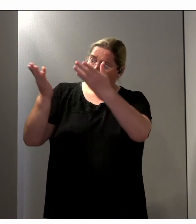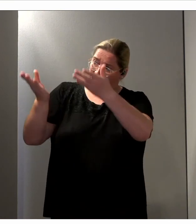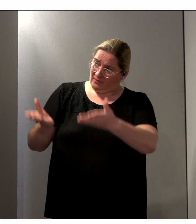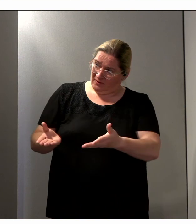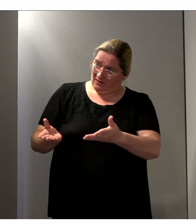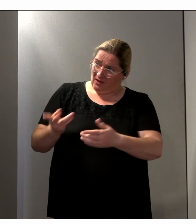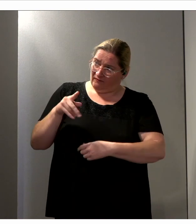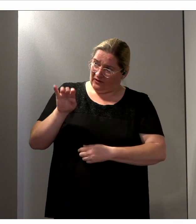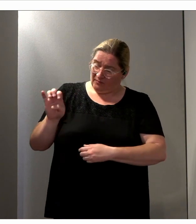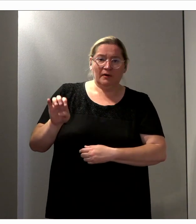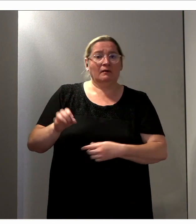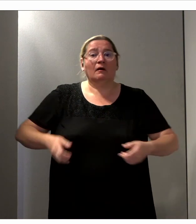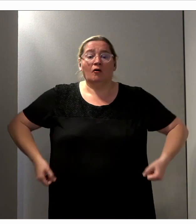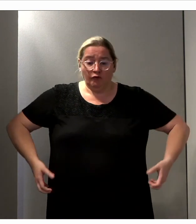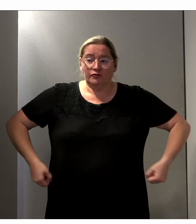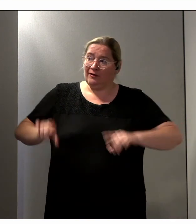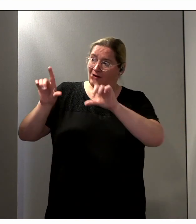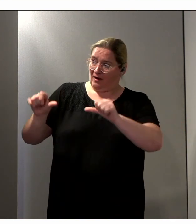dans son fauteuil,